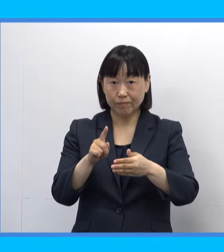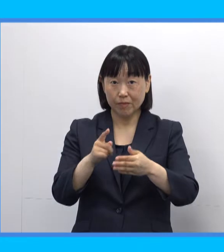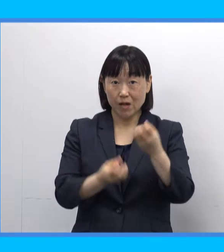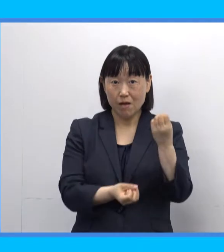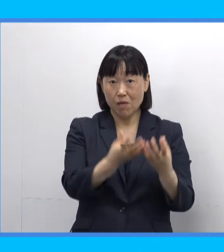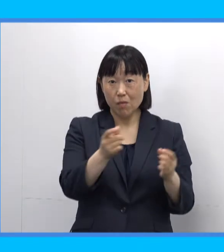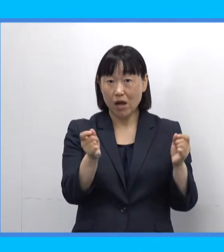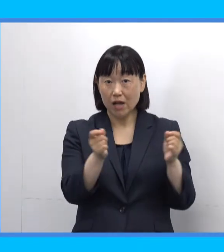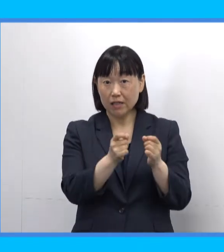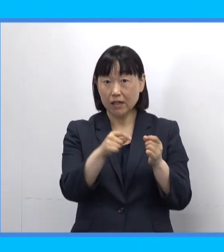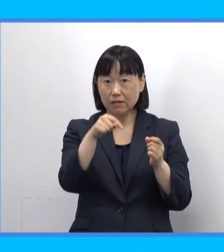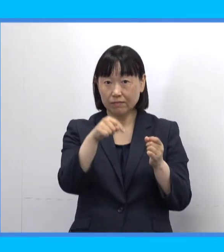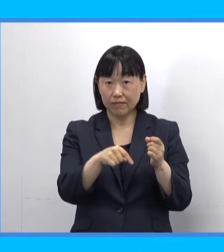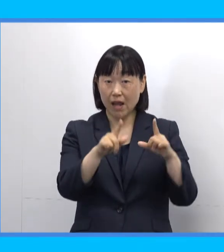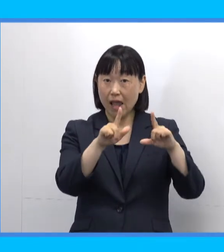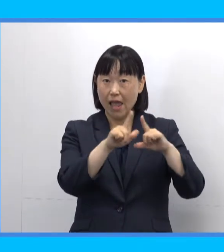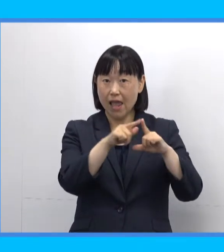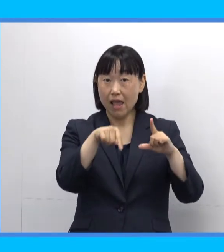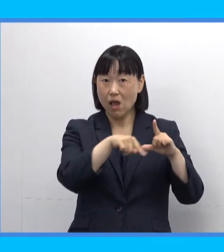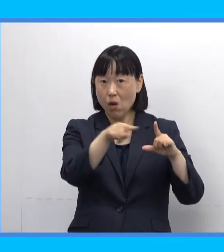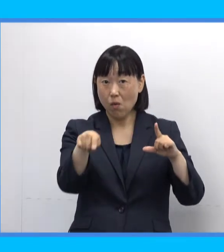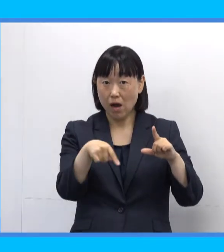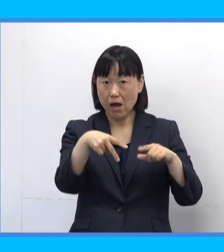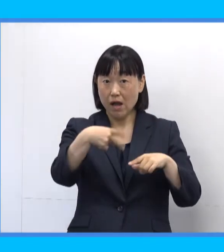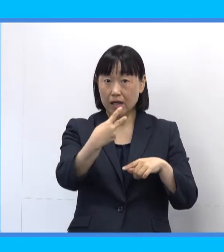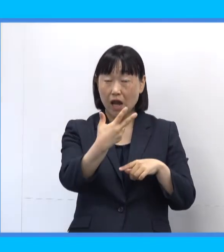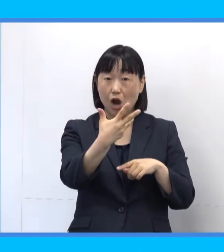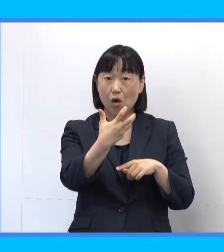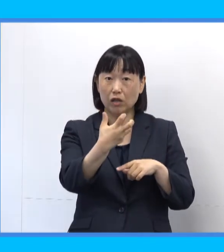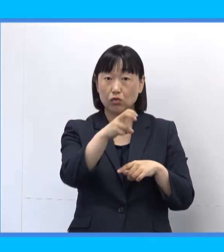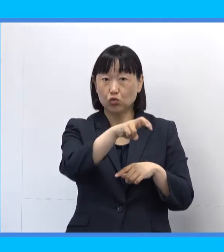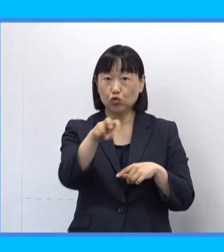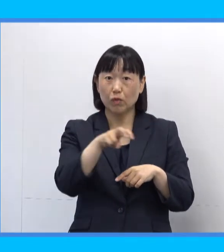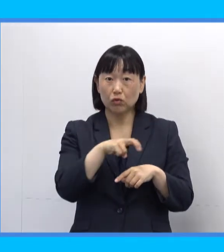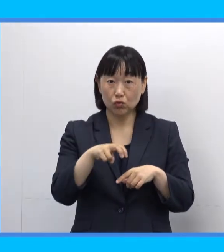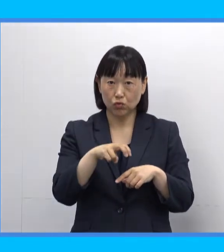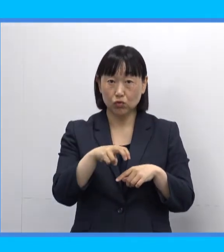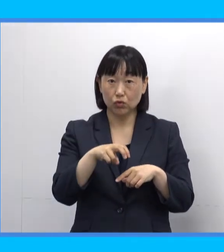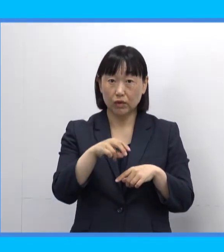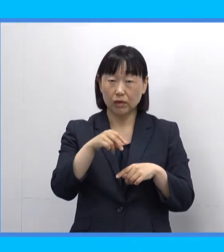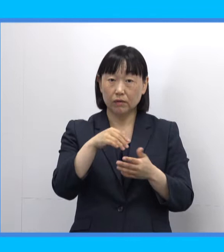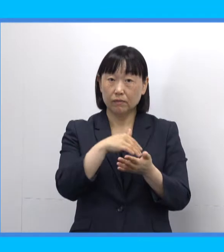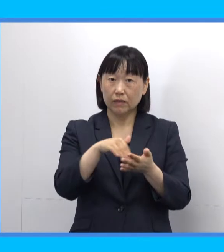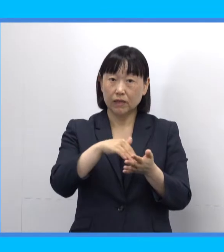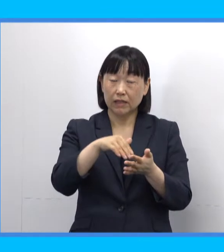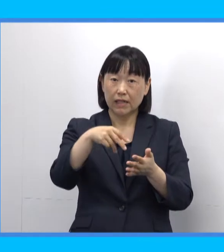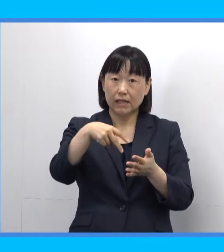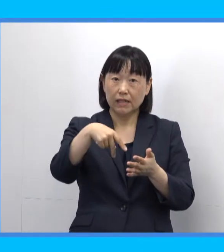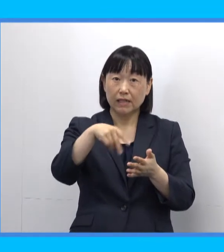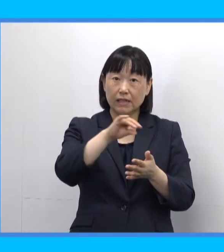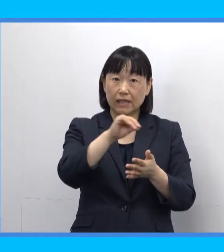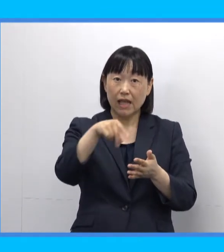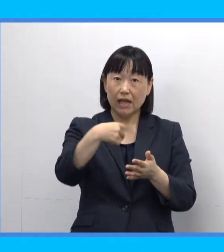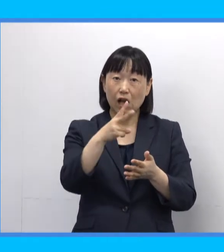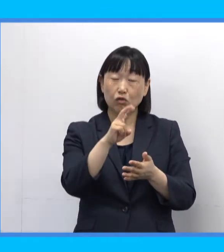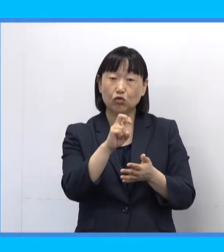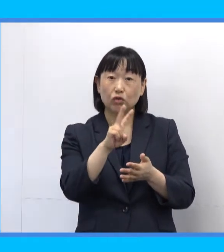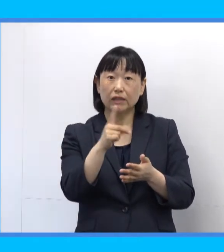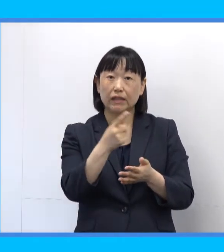仕掛け花火に近い A 席が280マス1120人